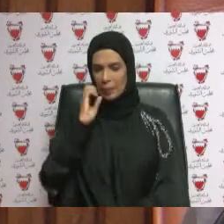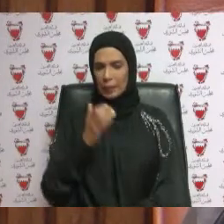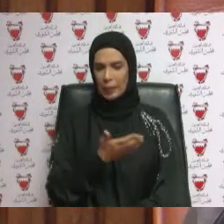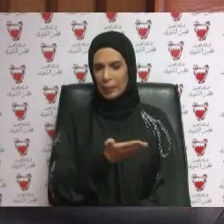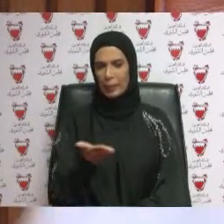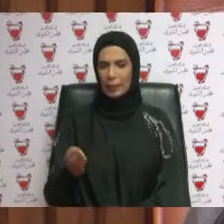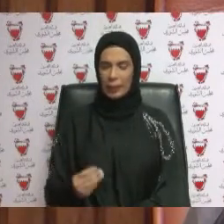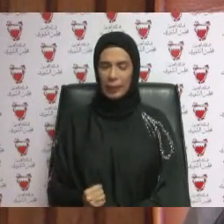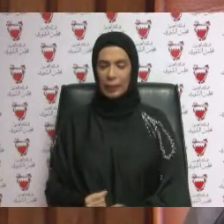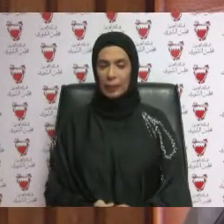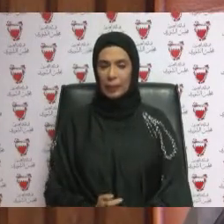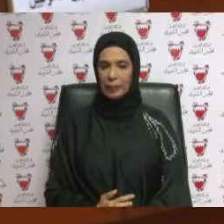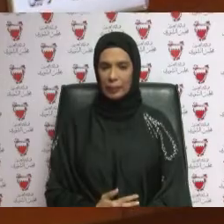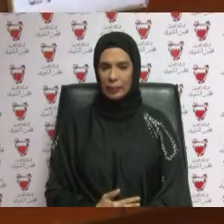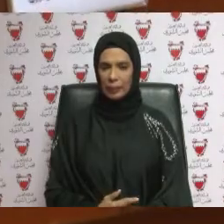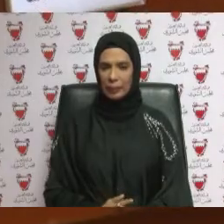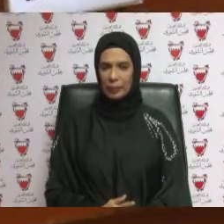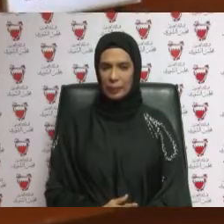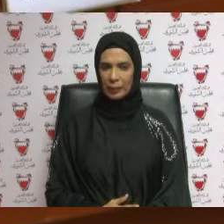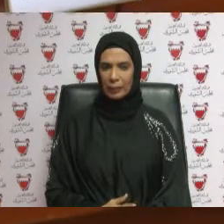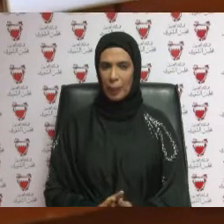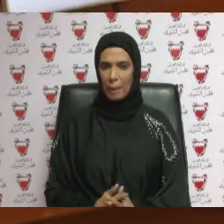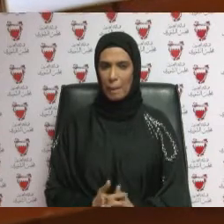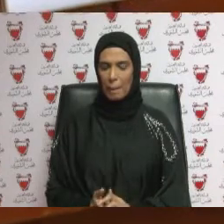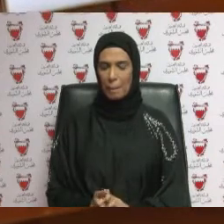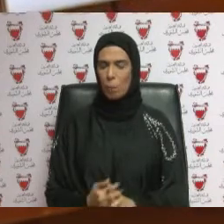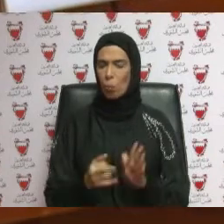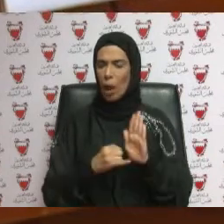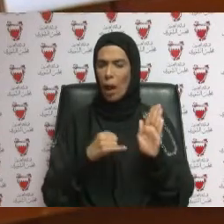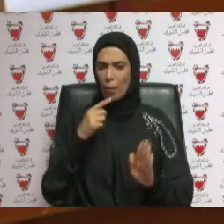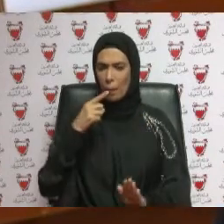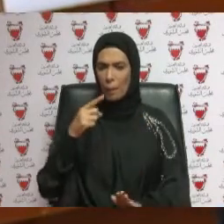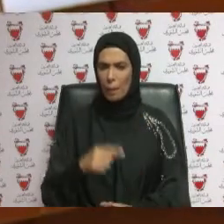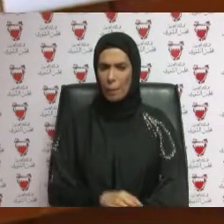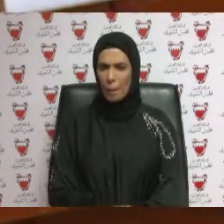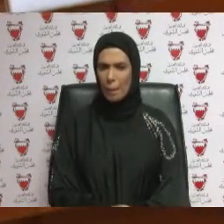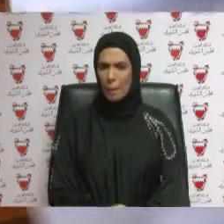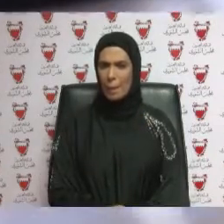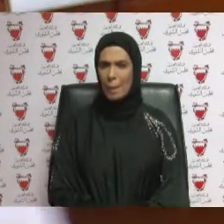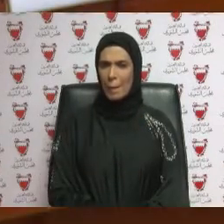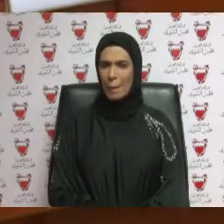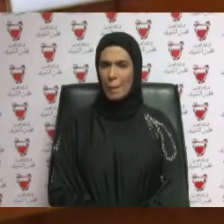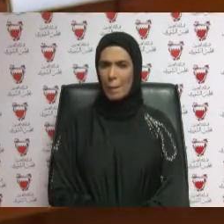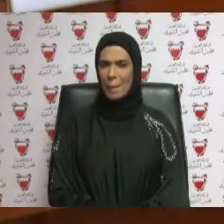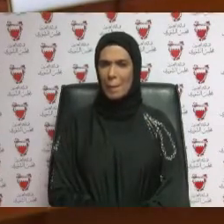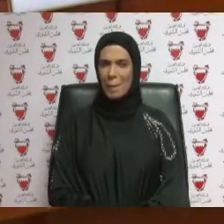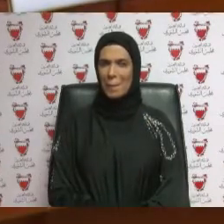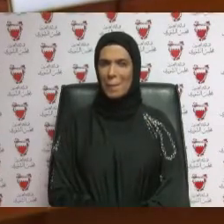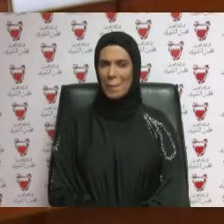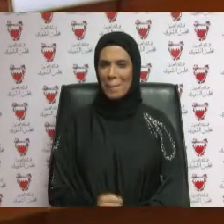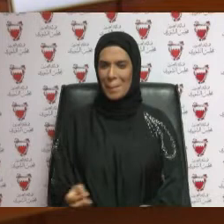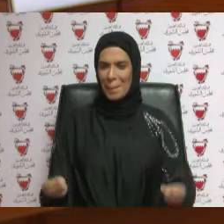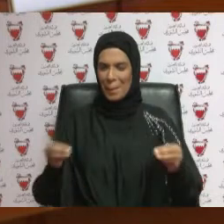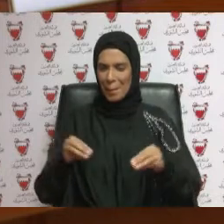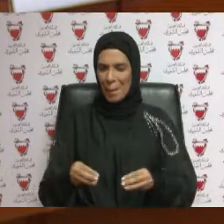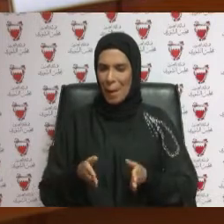الجميع بكل خير. معالي الرئيس، أنا ما عندي تعليق بس في ملاحظة بسيطة مش واضحة. في إضافة يعني الممرات